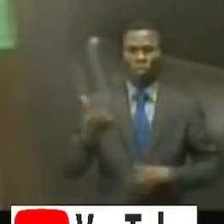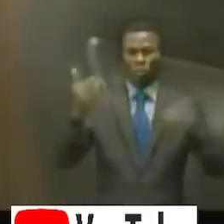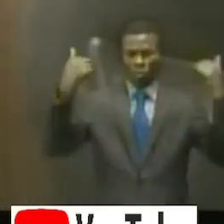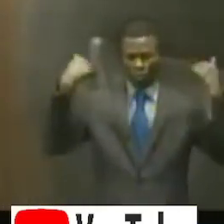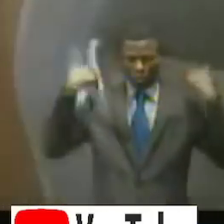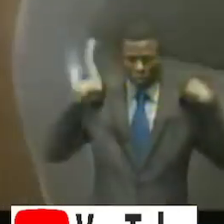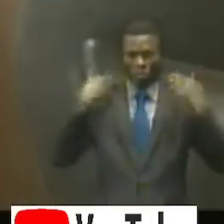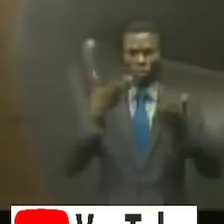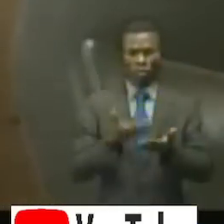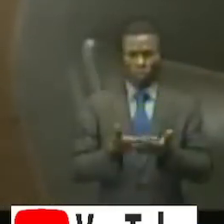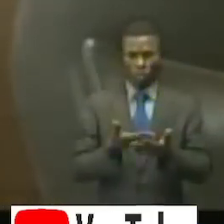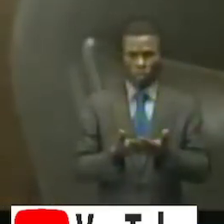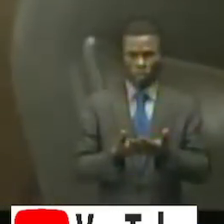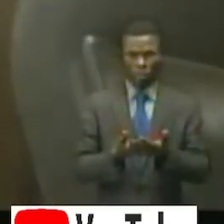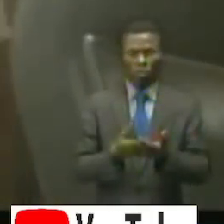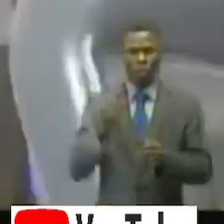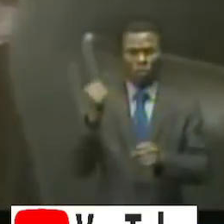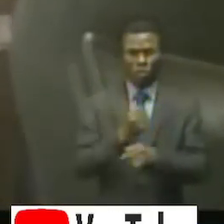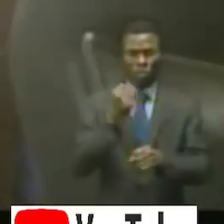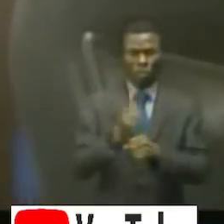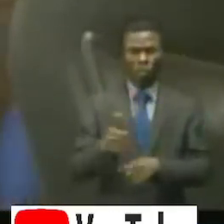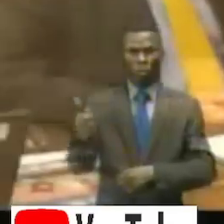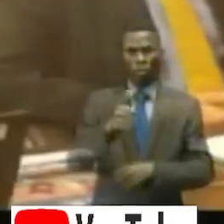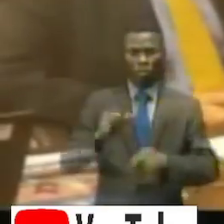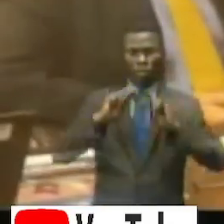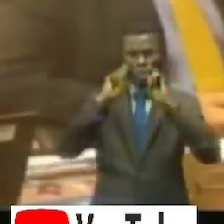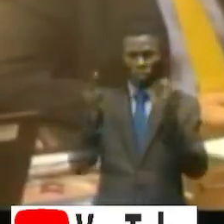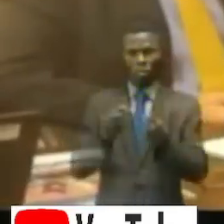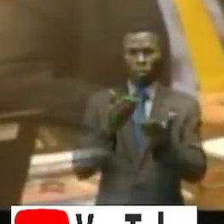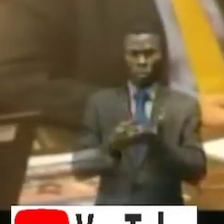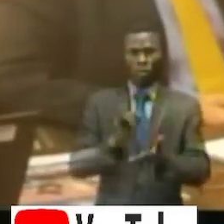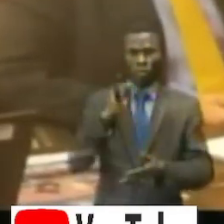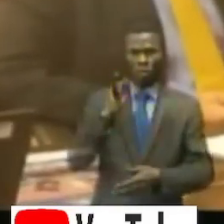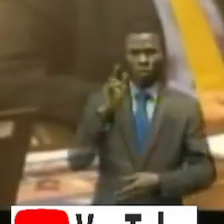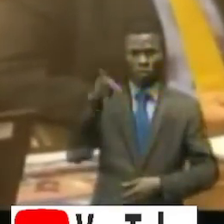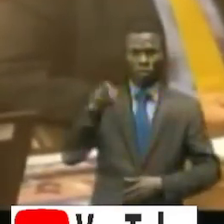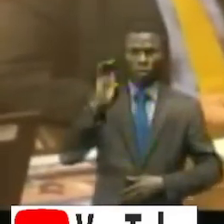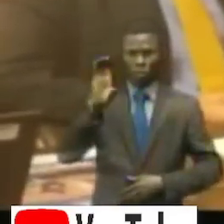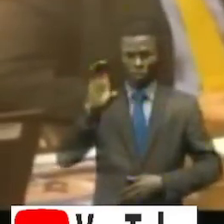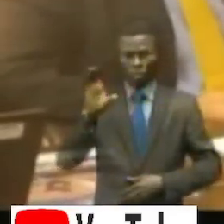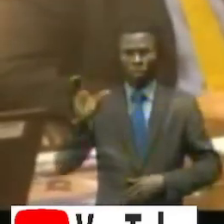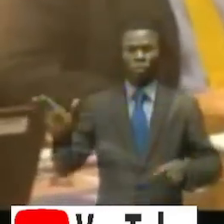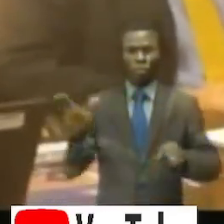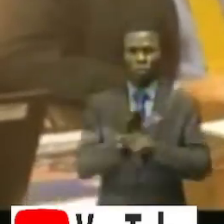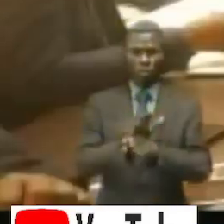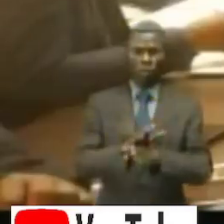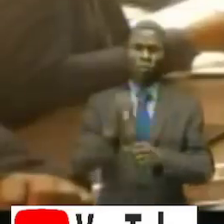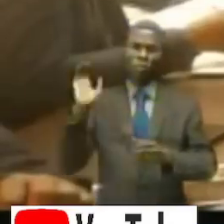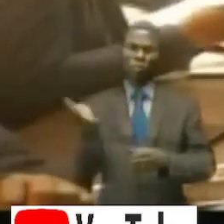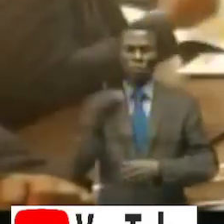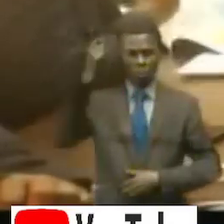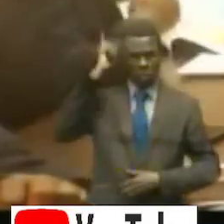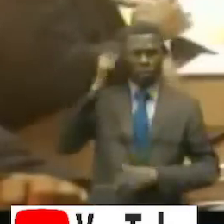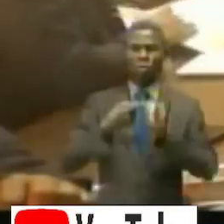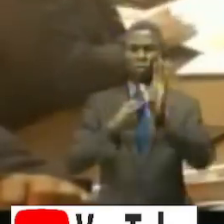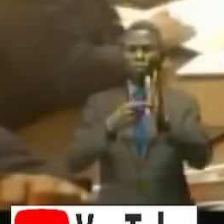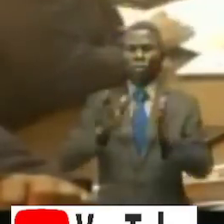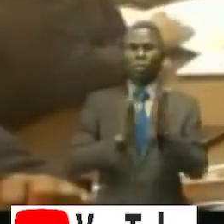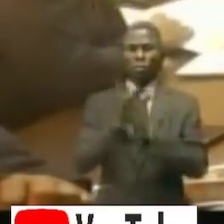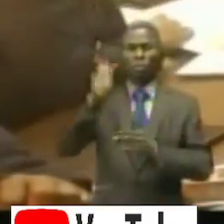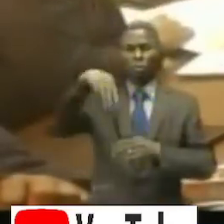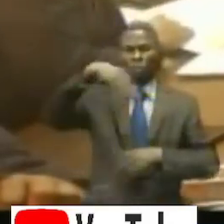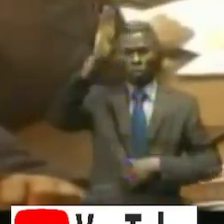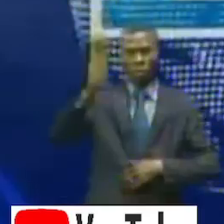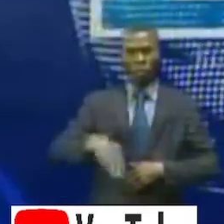Natacha Nadazdine, les travaux du 21e cycle de l'IPC comblent le vide et couvrent 15% du